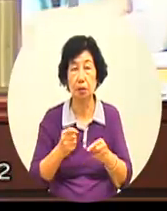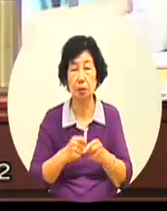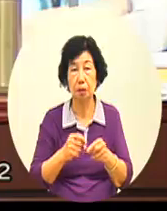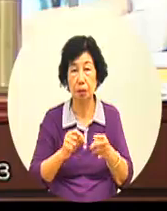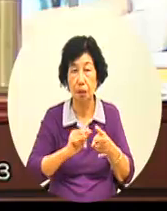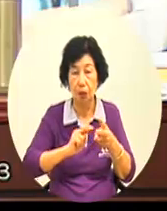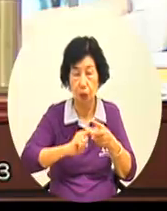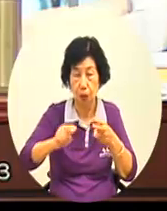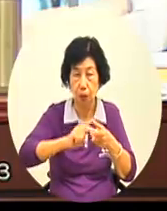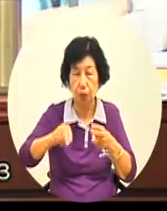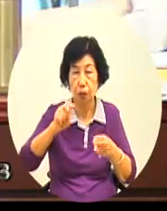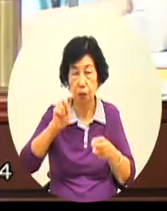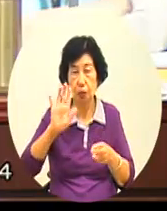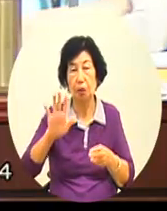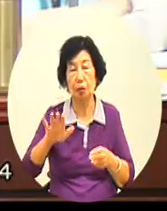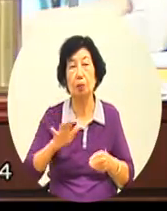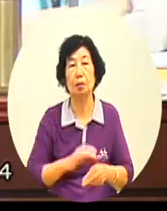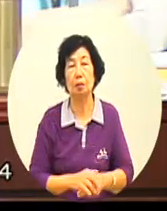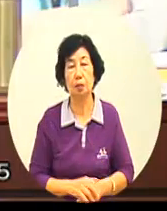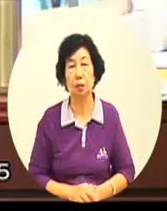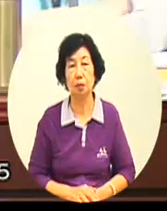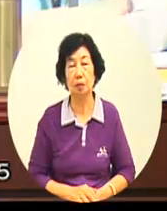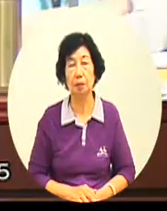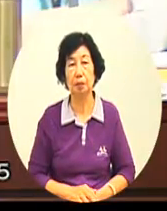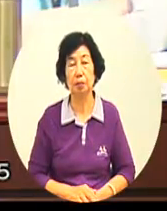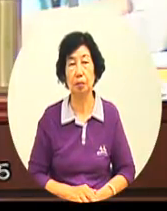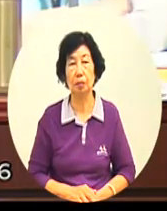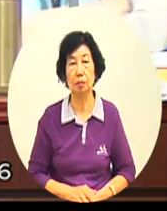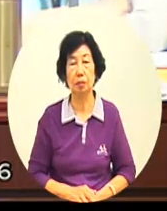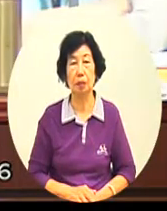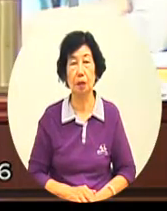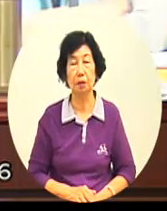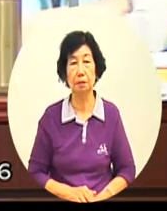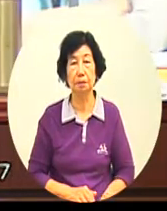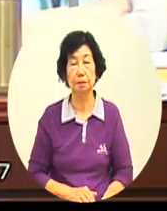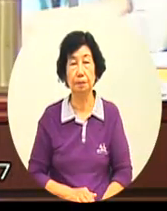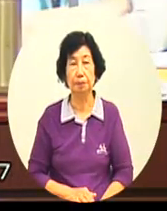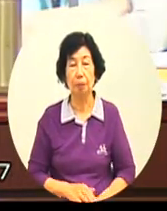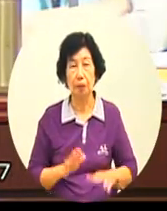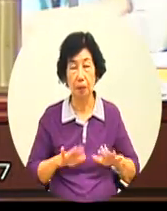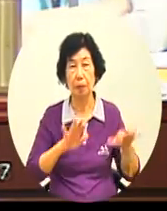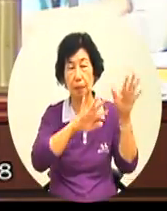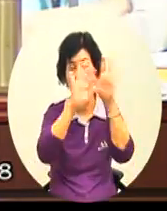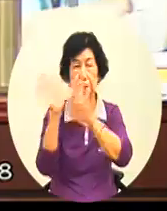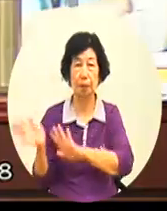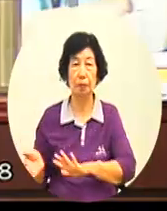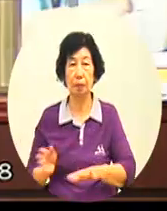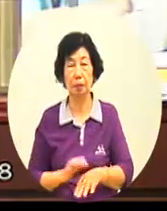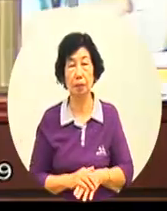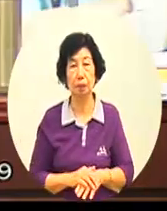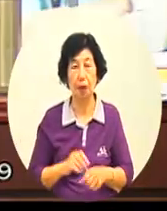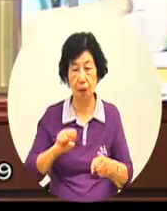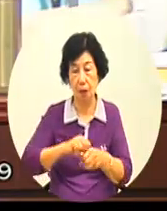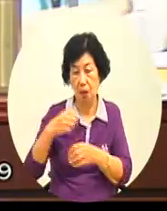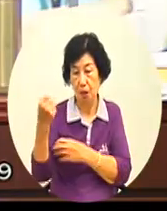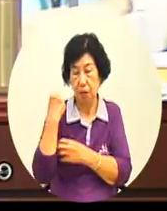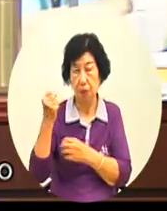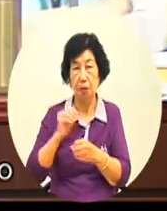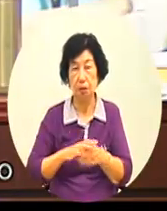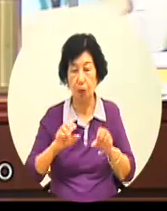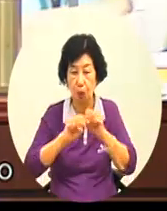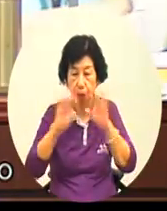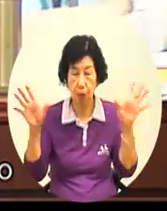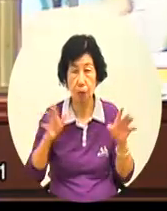所以我们还是目前的状况，我们还是就是加强宣导的部